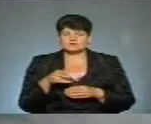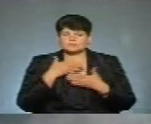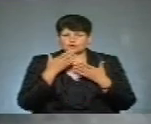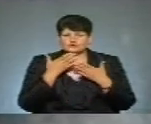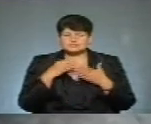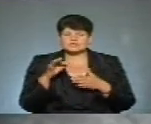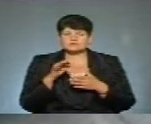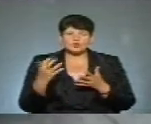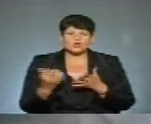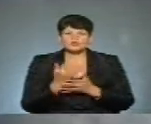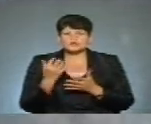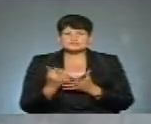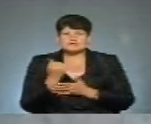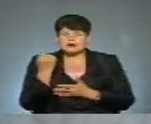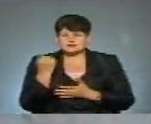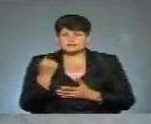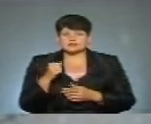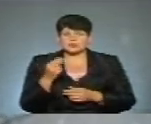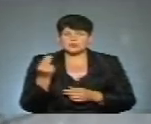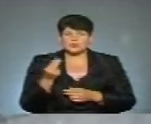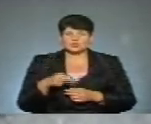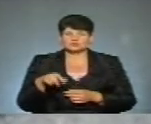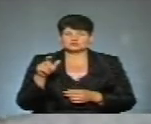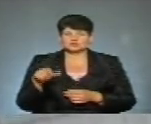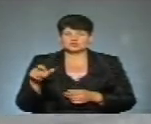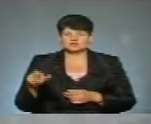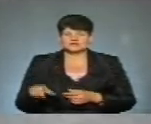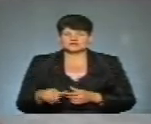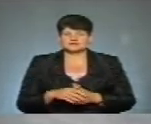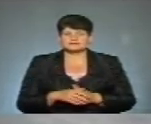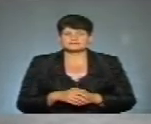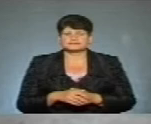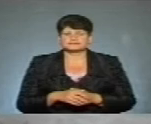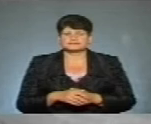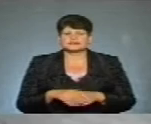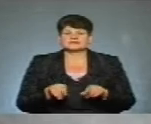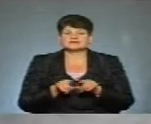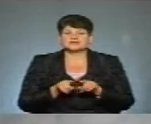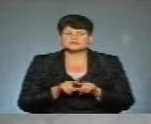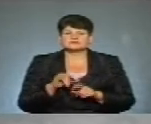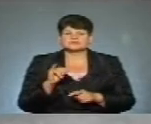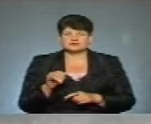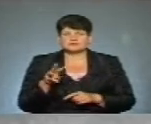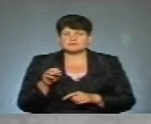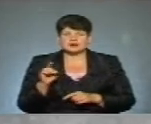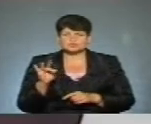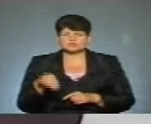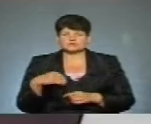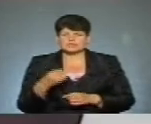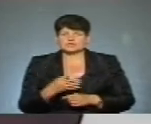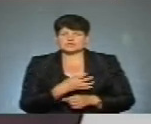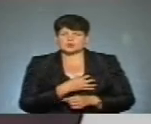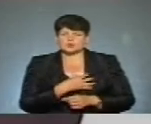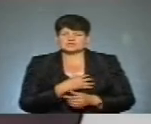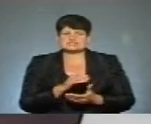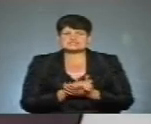про досягнення художника, розповіла керівниця проєкту «Площа Зірок» Тетяна Атаджанова. Також Івану Марчуку вручили орден ОБСЄ за мир